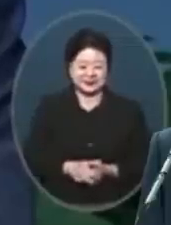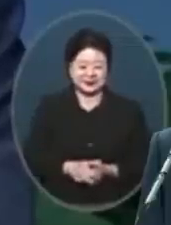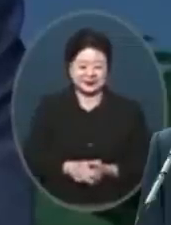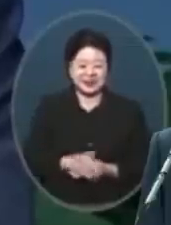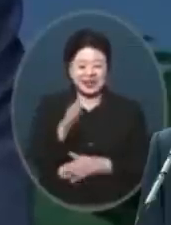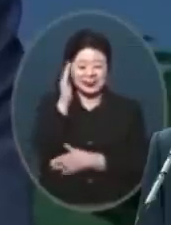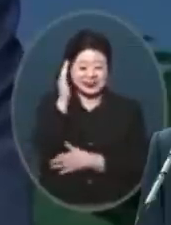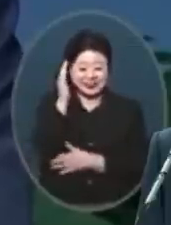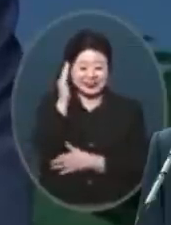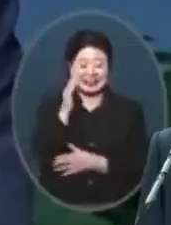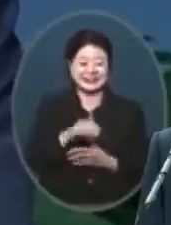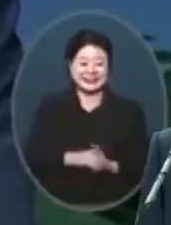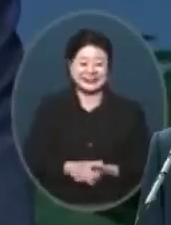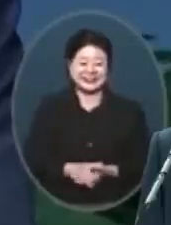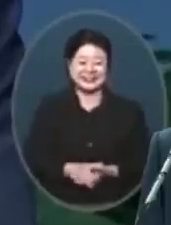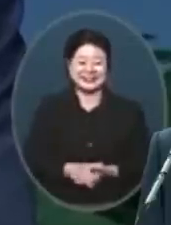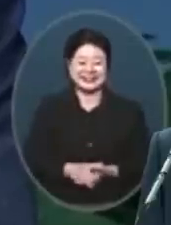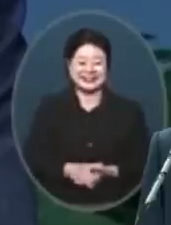설교를 하면 해야 되겠다.